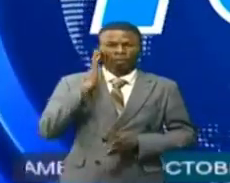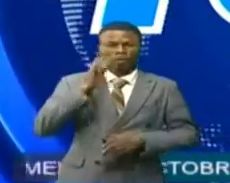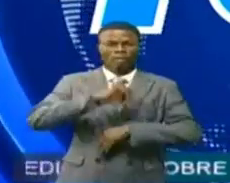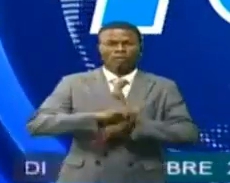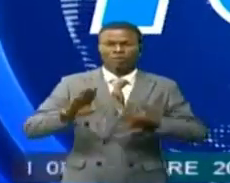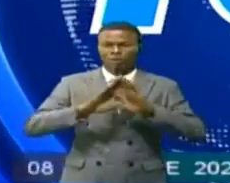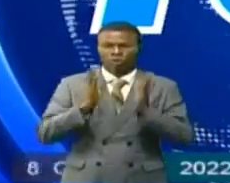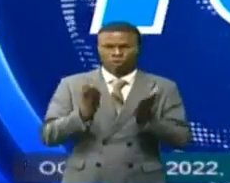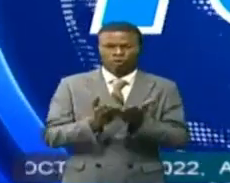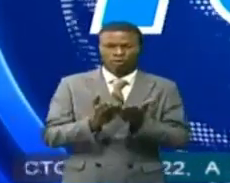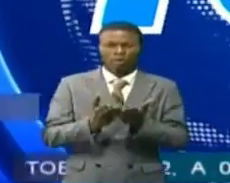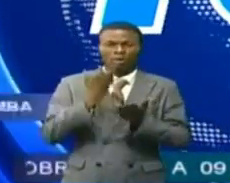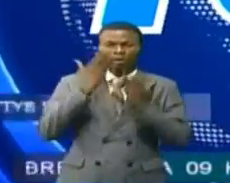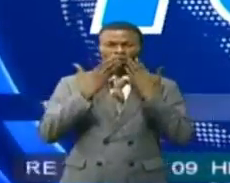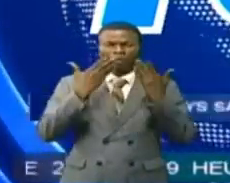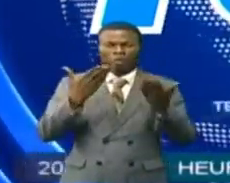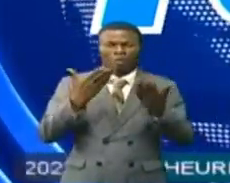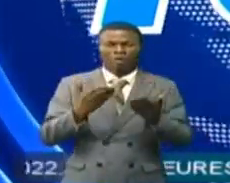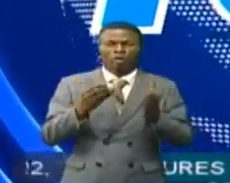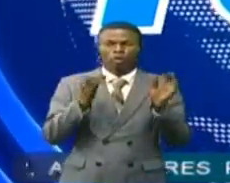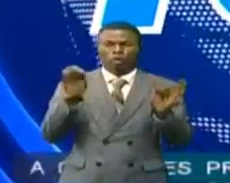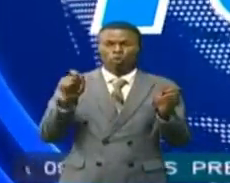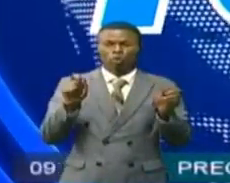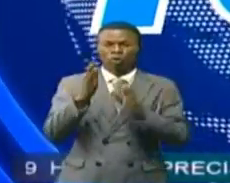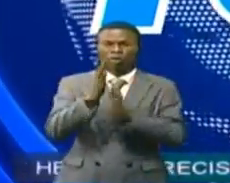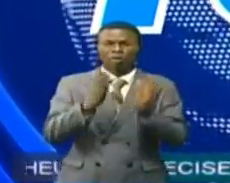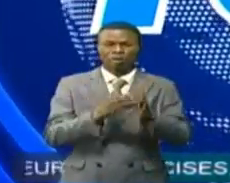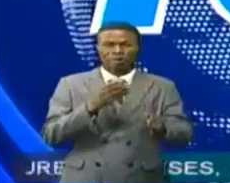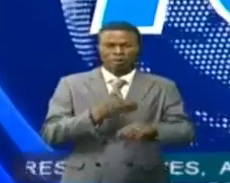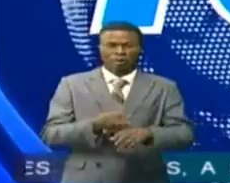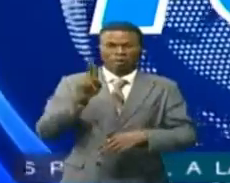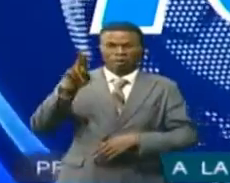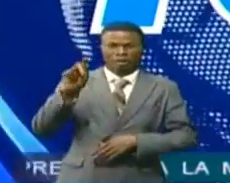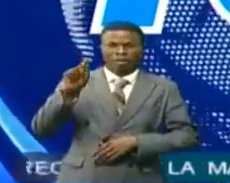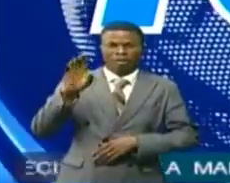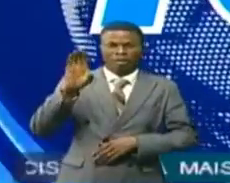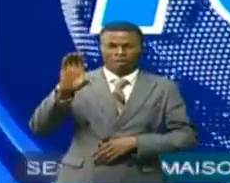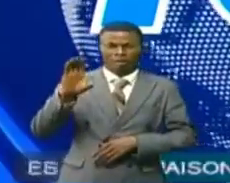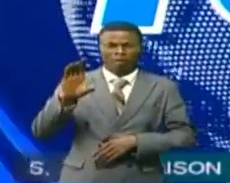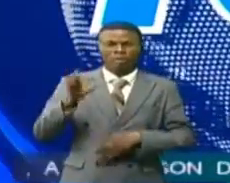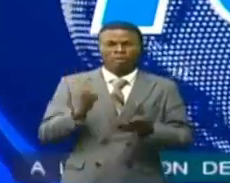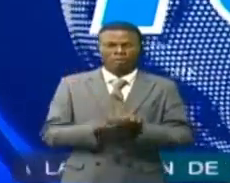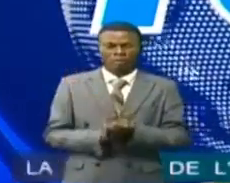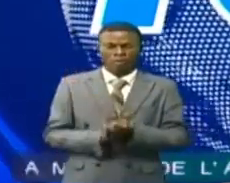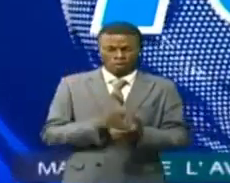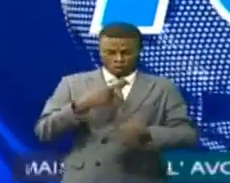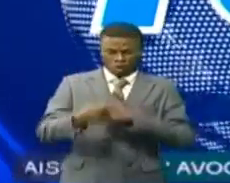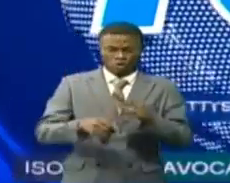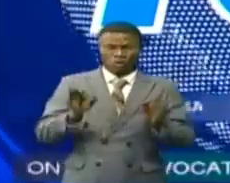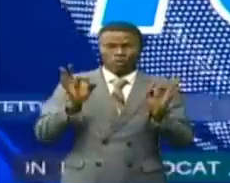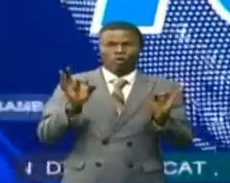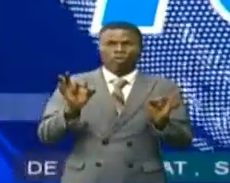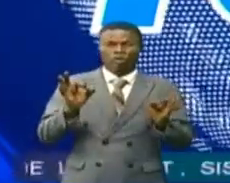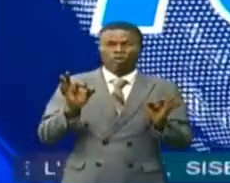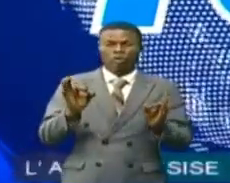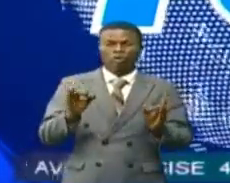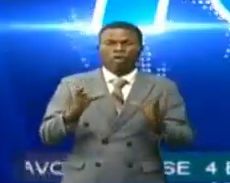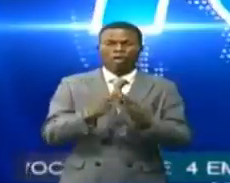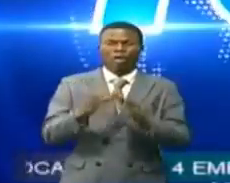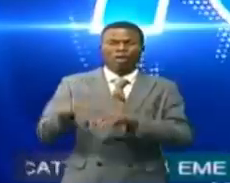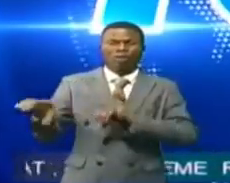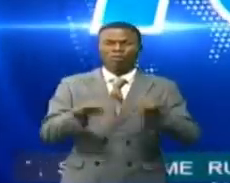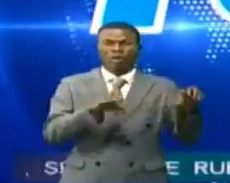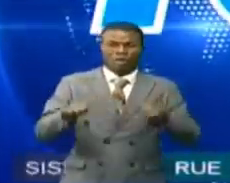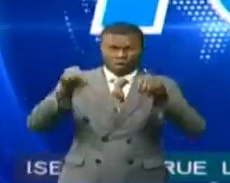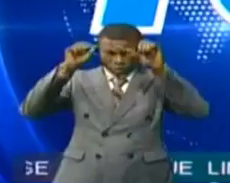À toutes et à tous, bienvenue au 19h sur la radio-télévision nationale congolaise. On démarre ce journal par les activités du